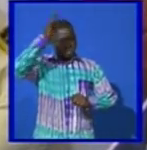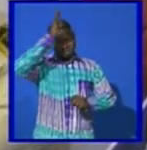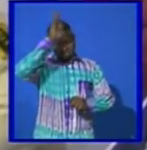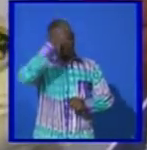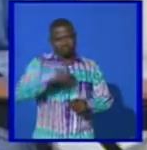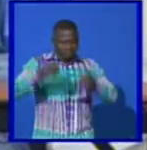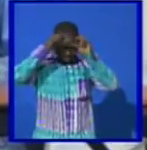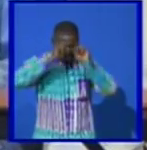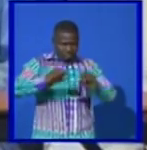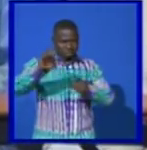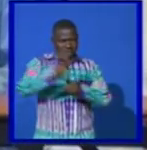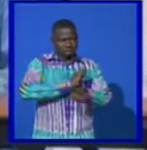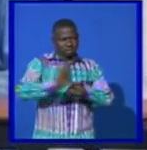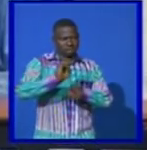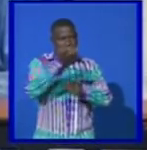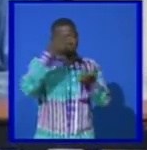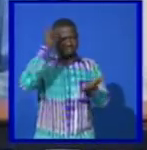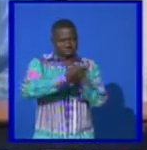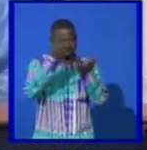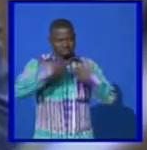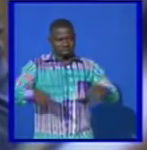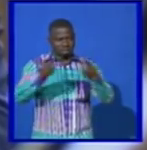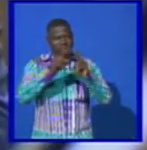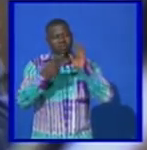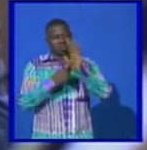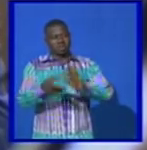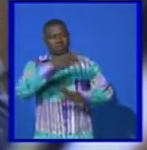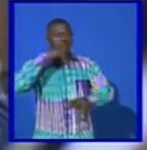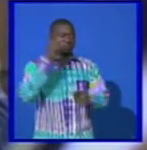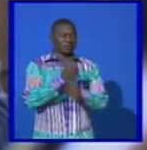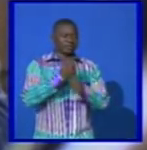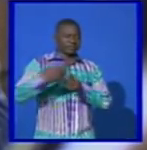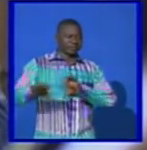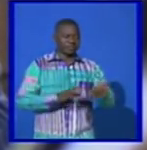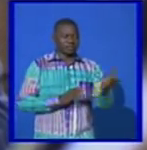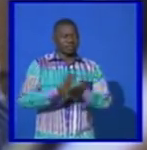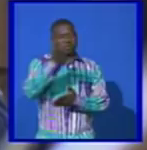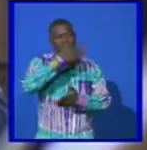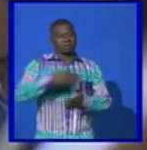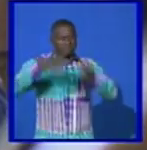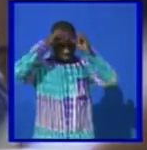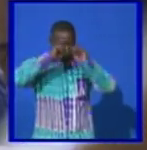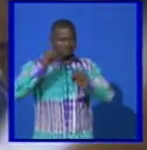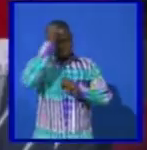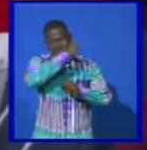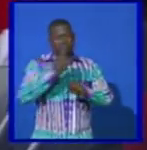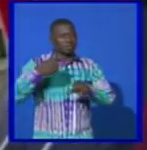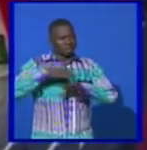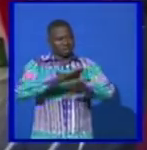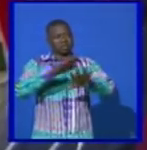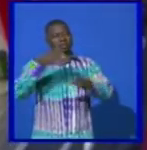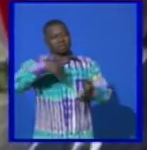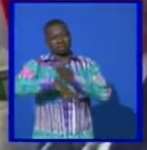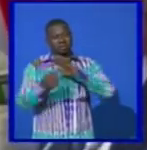CEDEAO, cette rencontre témoigne des efforts des chefs d'État africains pour l'intégration sous-régionale. The fact that we